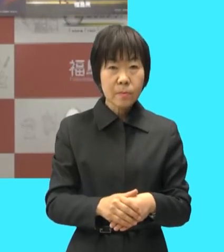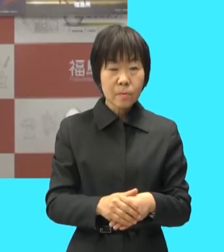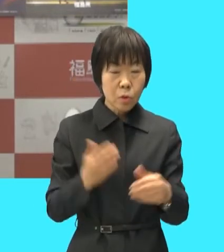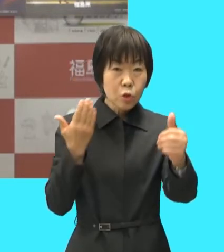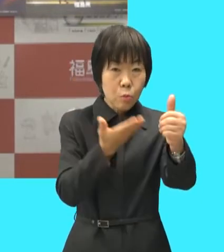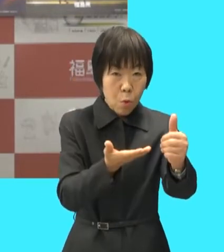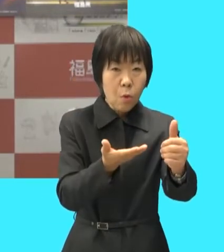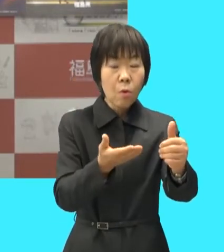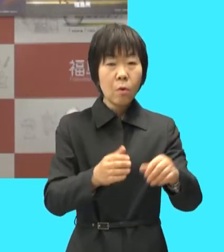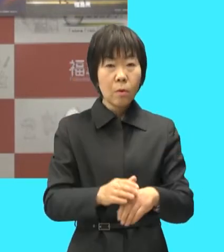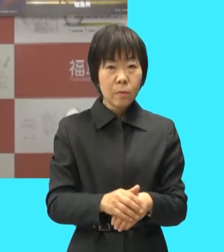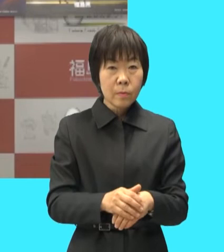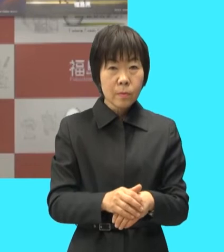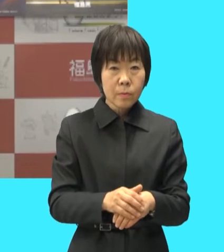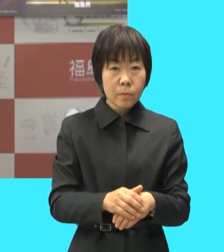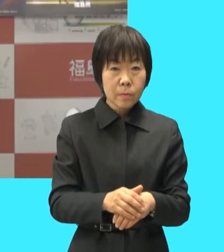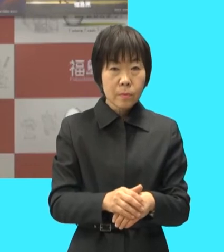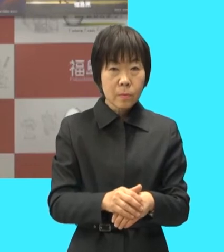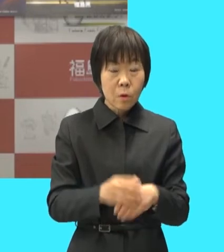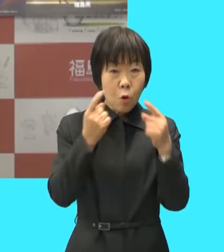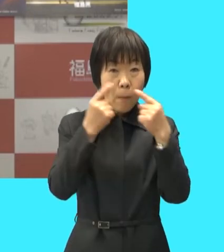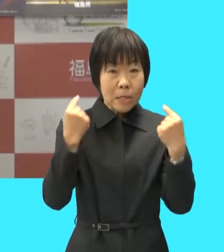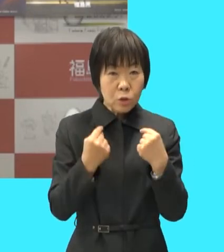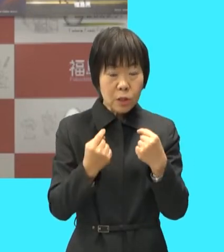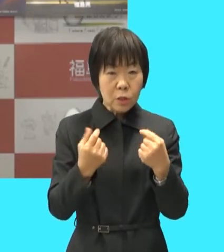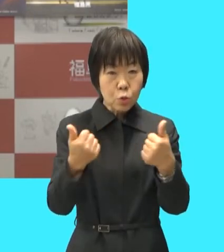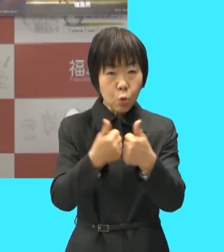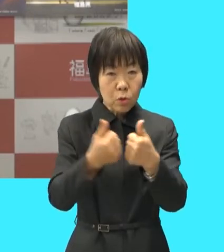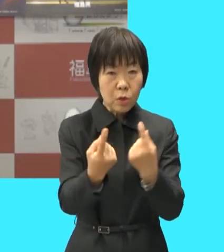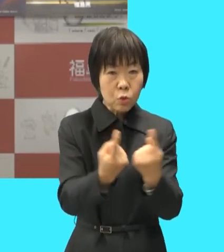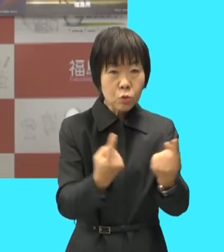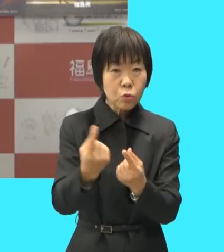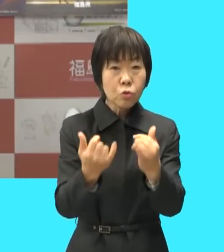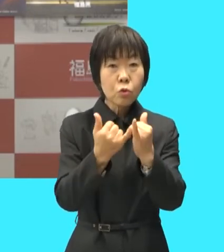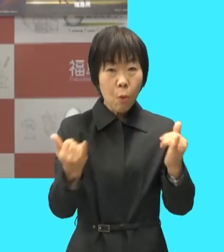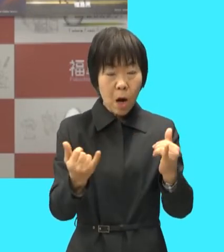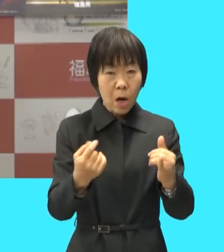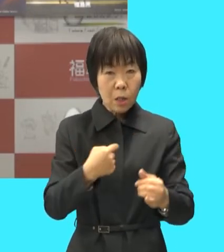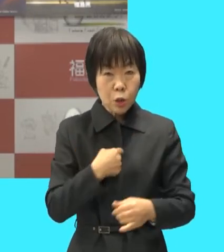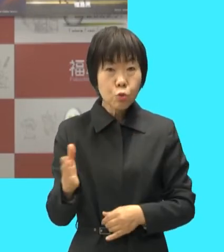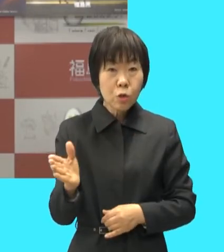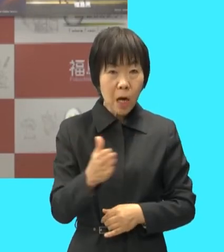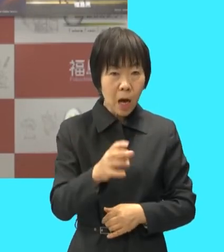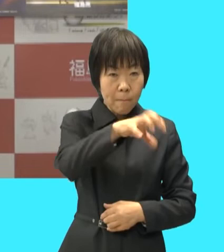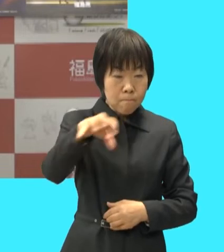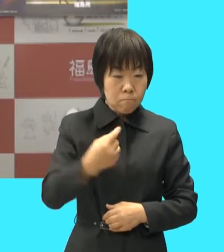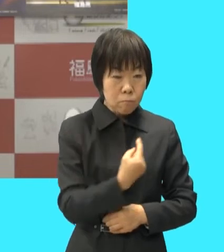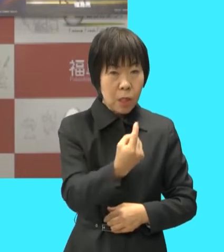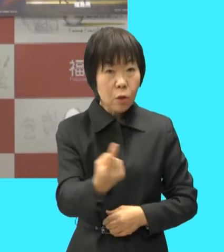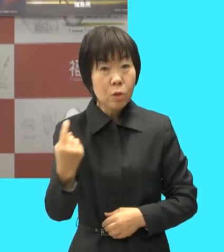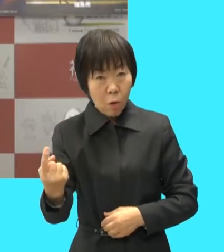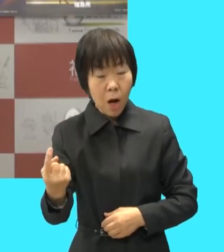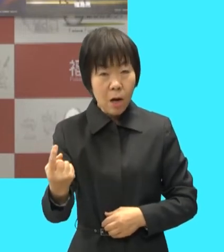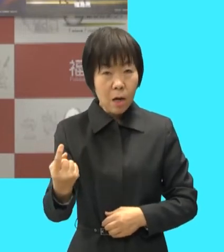重ねてなんですが、個別に相談に来る方というのは、自分自身から足を運ばれたりとか、い